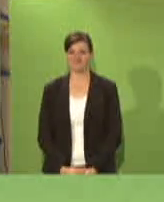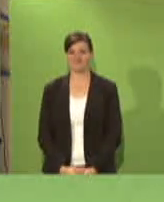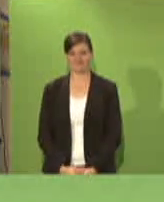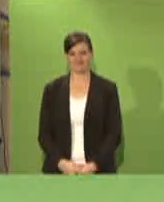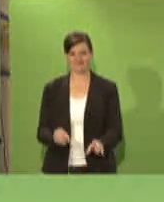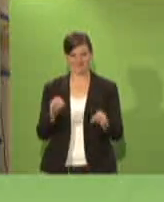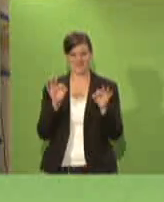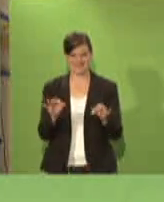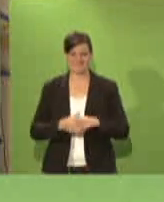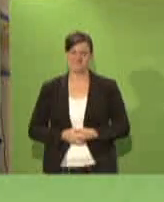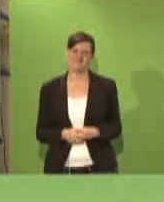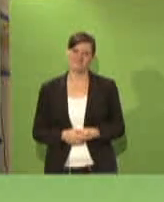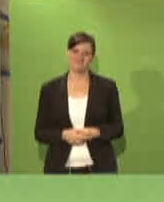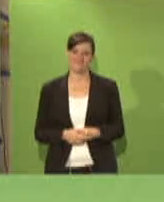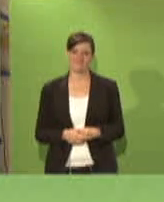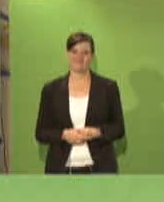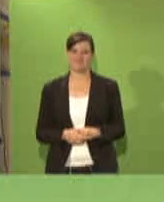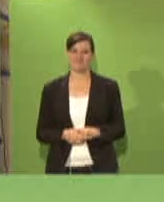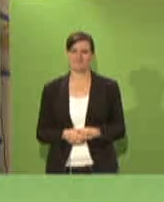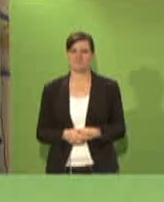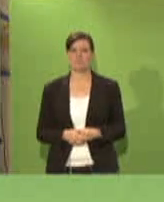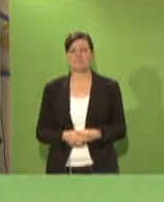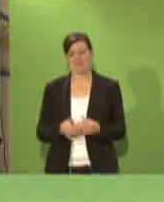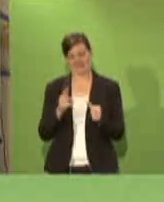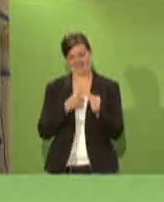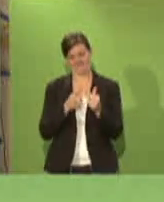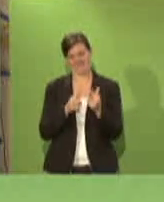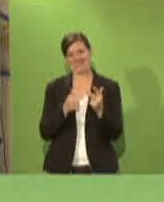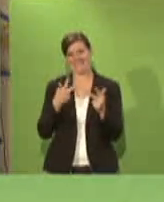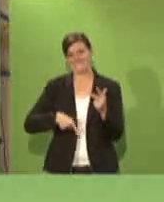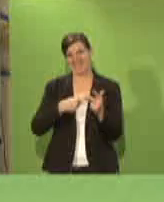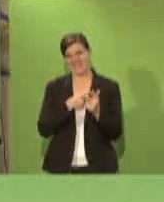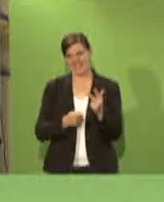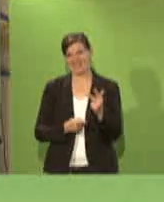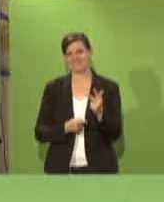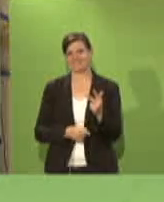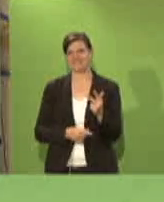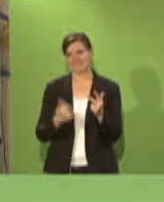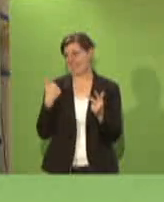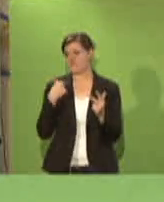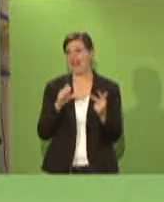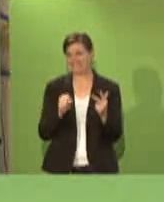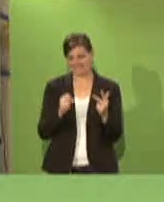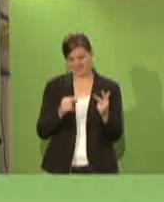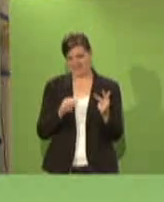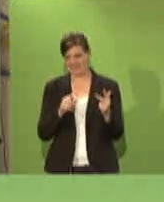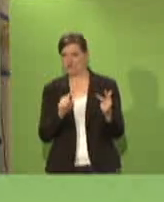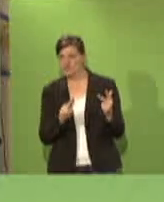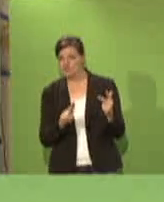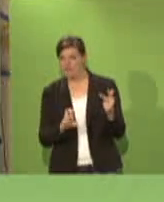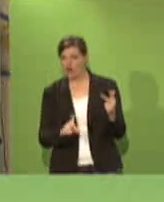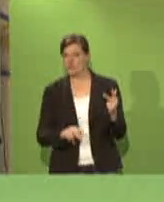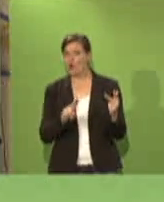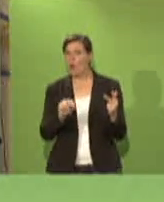Okay, so. Kommen wir zu den letzten dreien. Das Alphabet geht ja auch dem Ende zu. Wir waren jetzt schon bei S, Steinfurt, jetzt sind wir bei U, wie